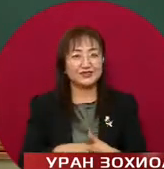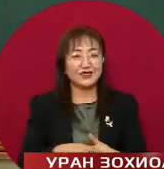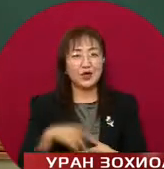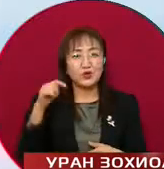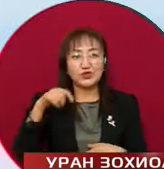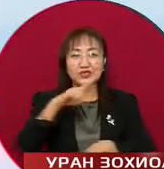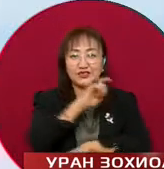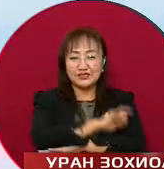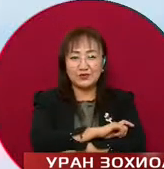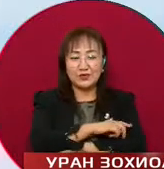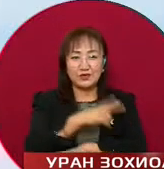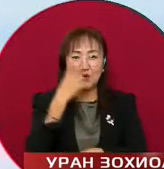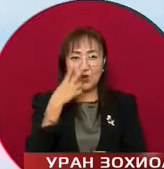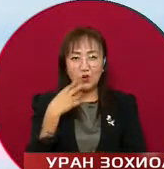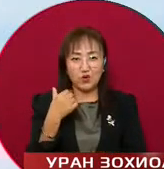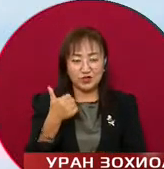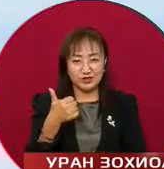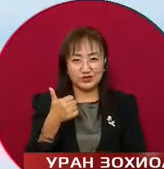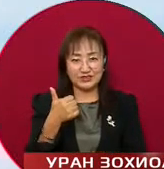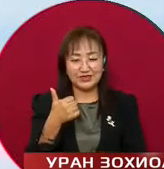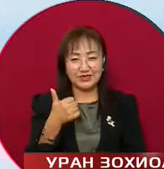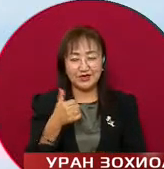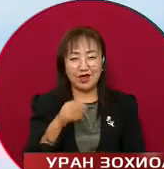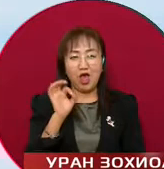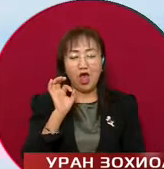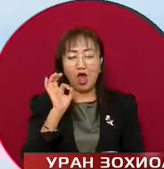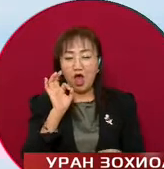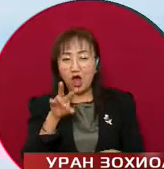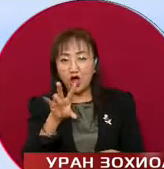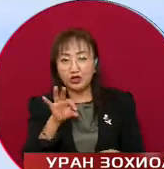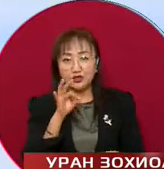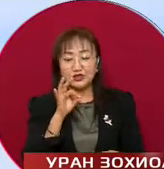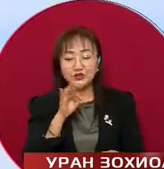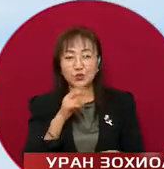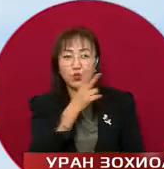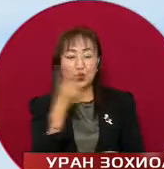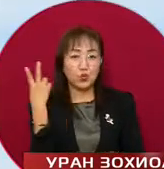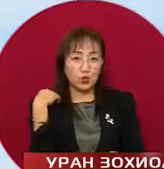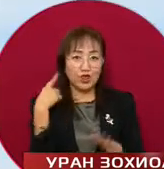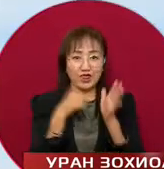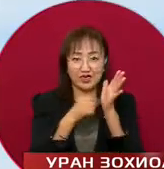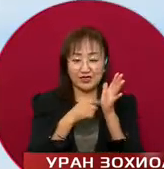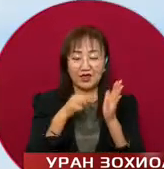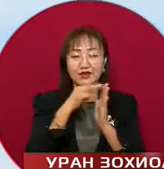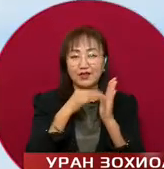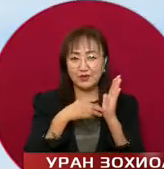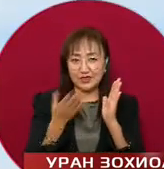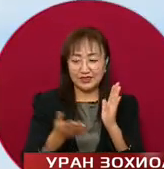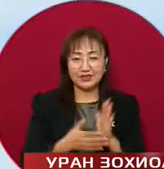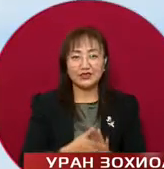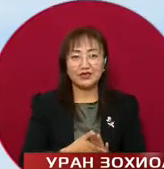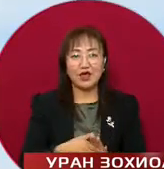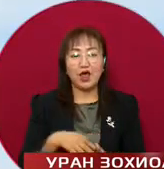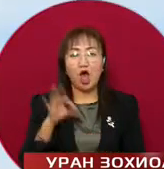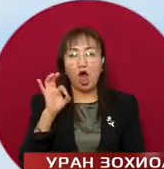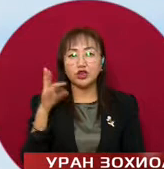Өнөөдрийн бидний үзэх сэдэв уран дүрслэлийг олж үүрэг хэрэглээг тайлбарлах. Суурлах их маань ил одон